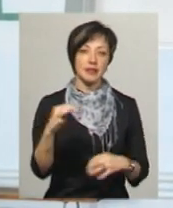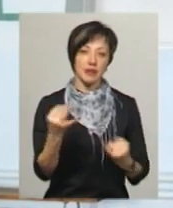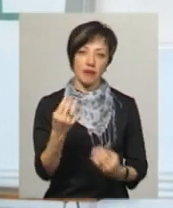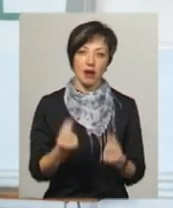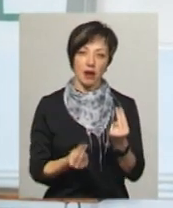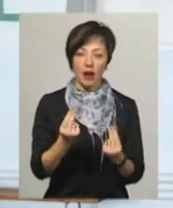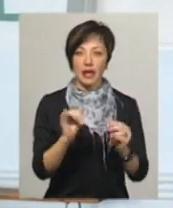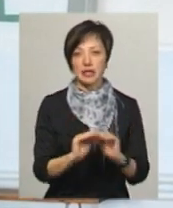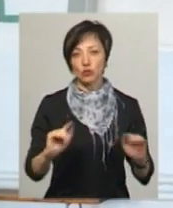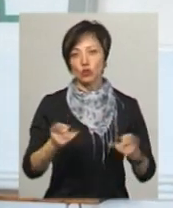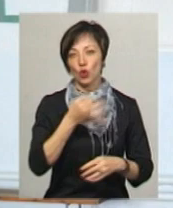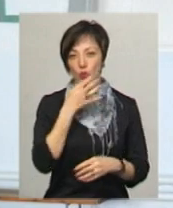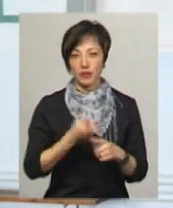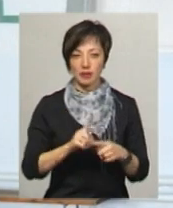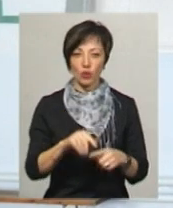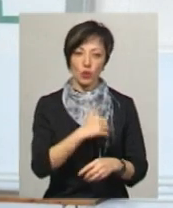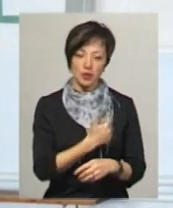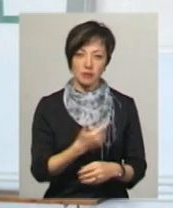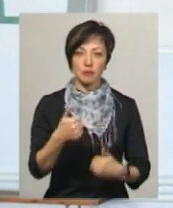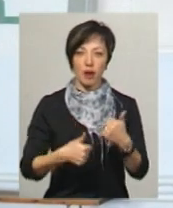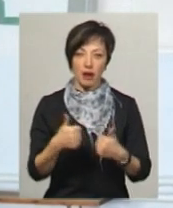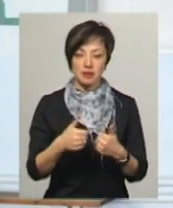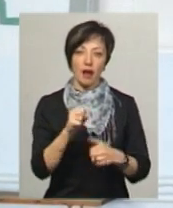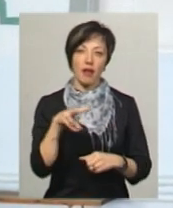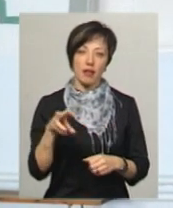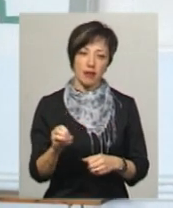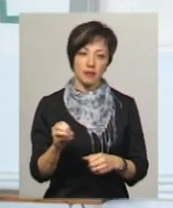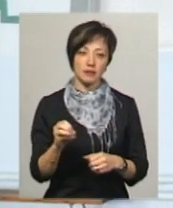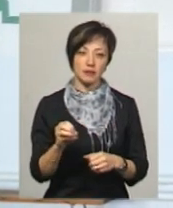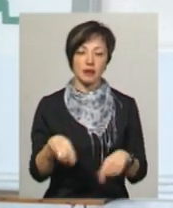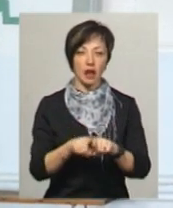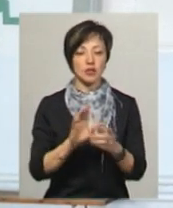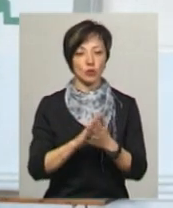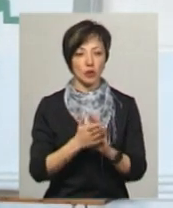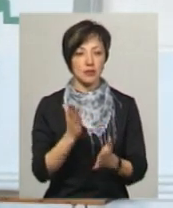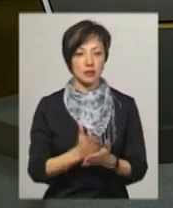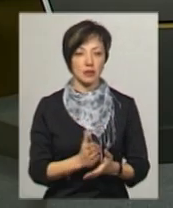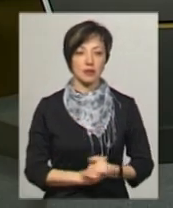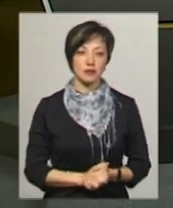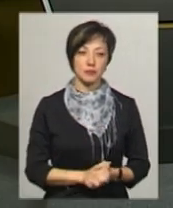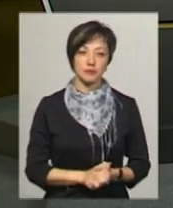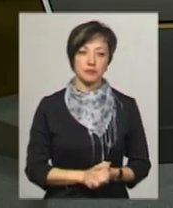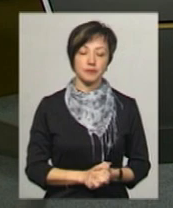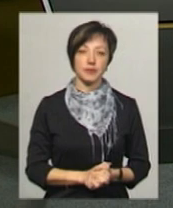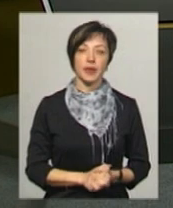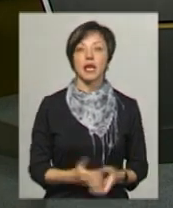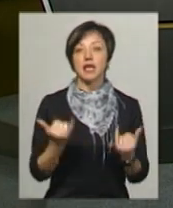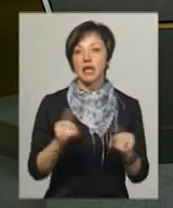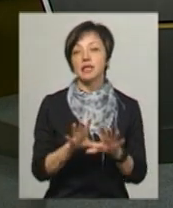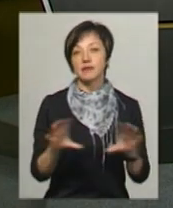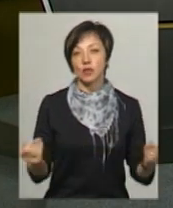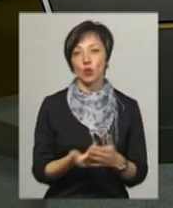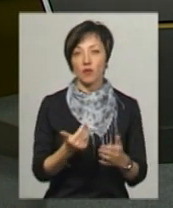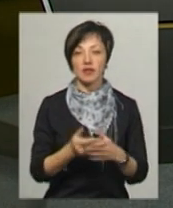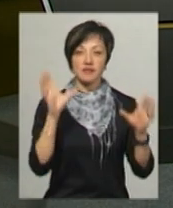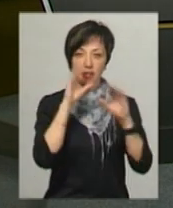і діти дуже люблять її. Хотіли, напевно, змагатися, але от така ситуація складається. Наразі це всі новини,